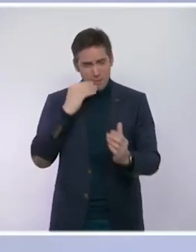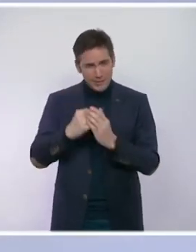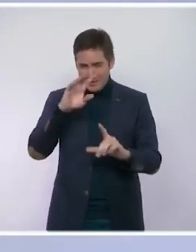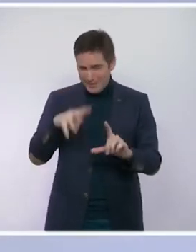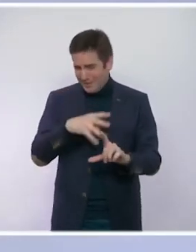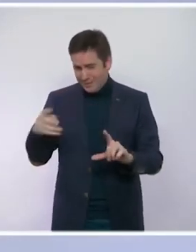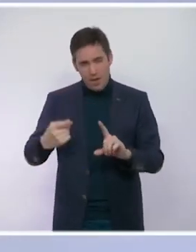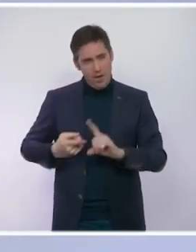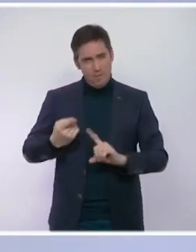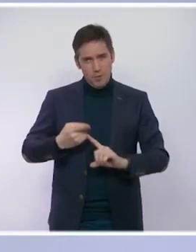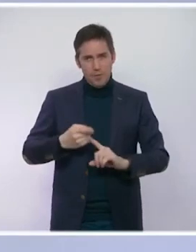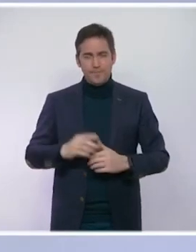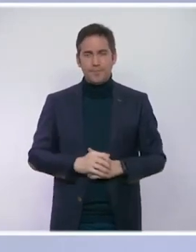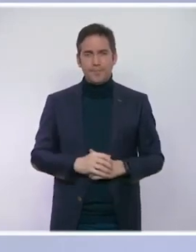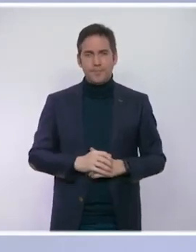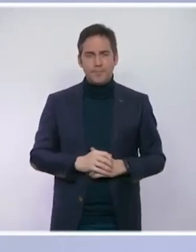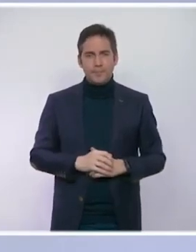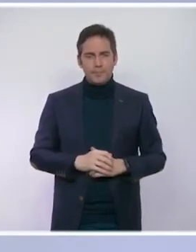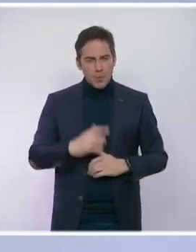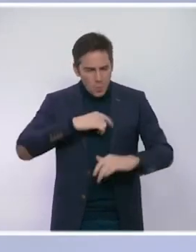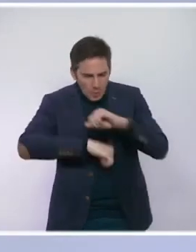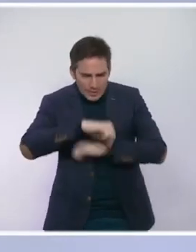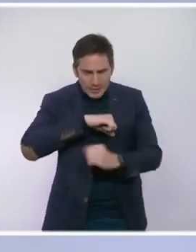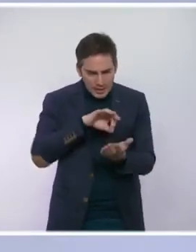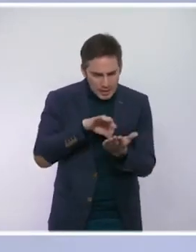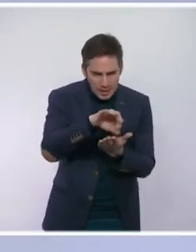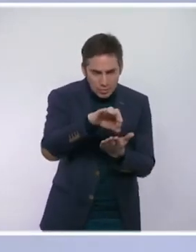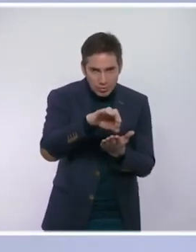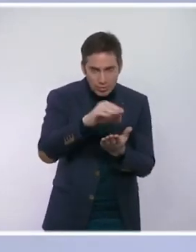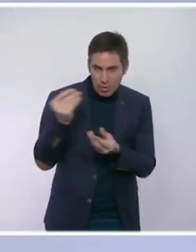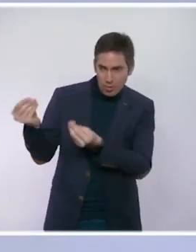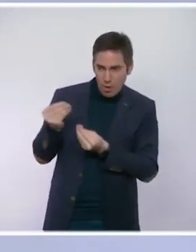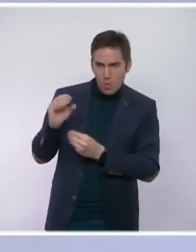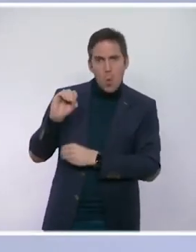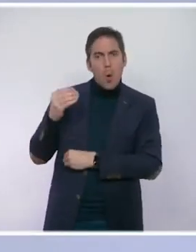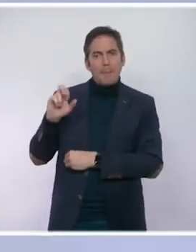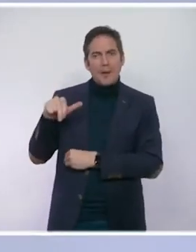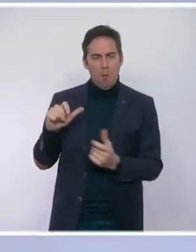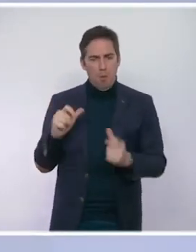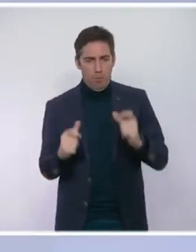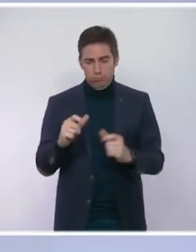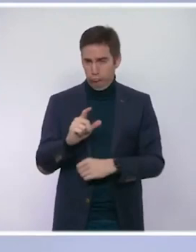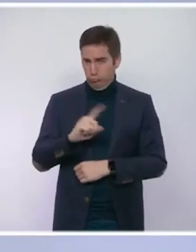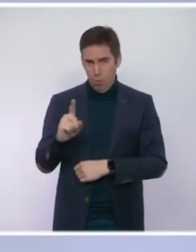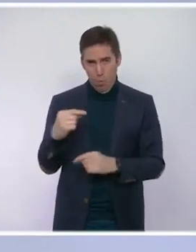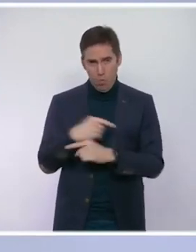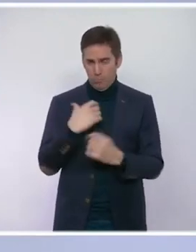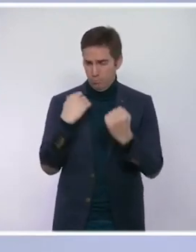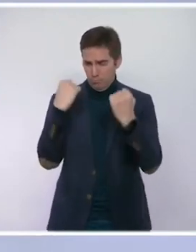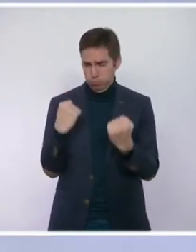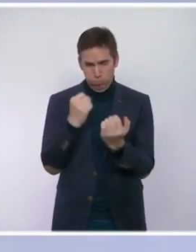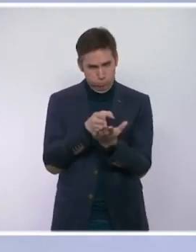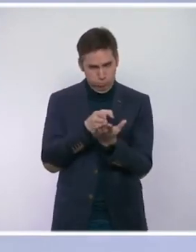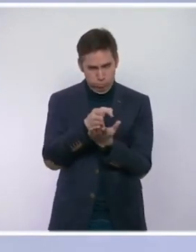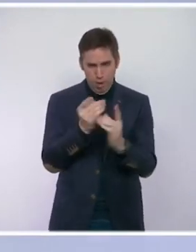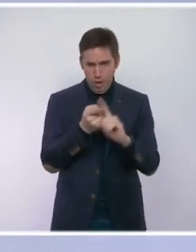pas en cause notre stratégie de lutte contre le virus. Au contraire, il la renforce. Il rend nos outils de prévention et en premier lieu la vaccination